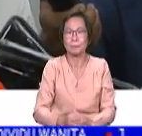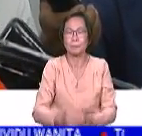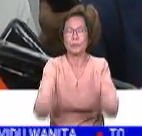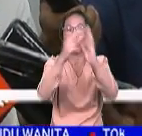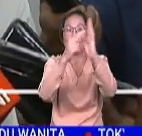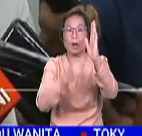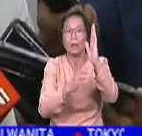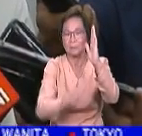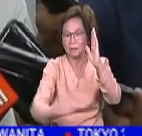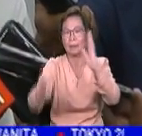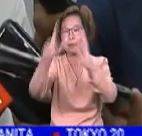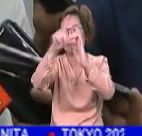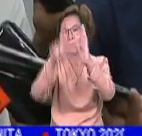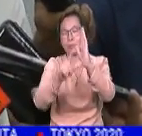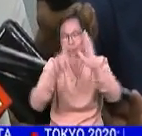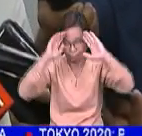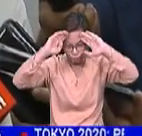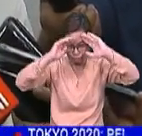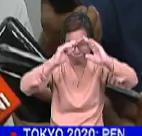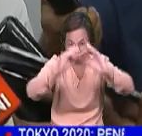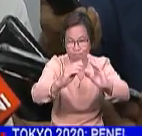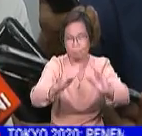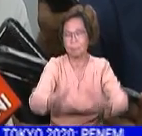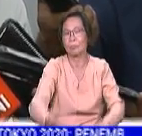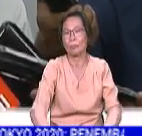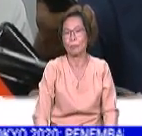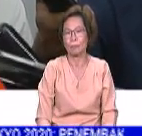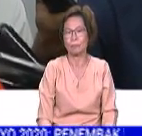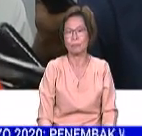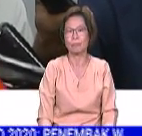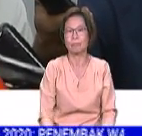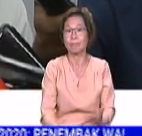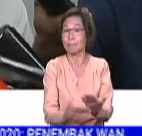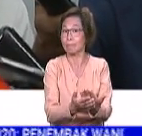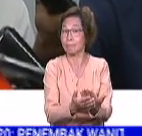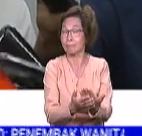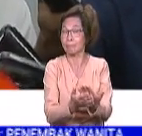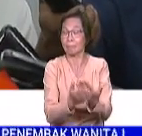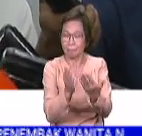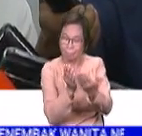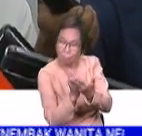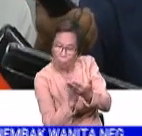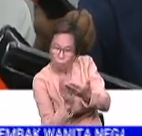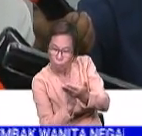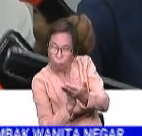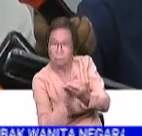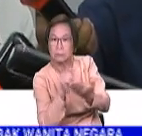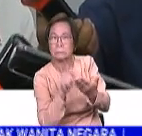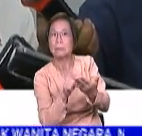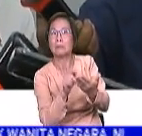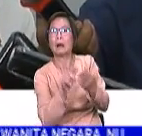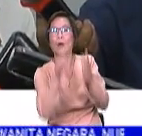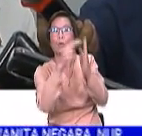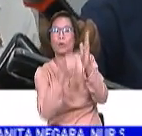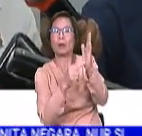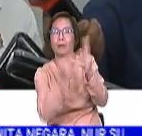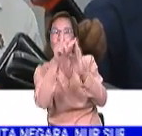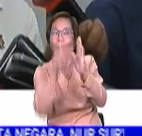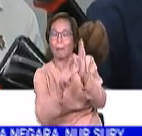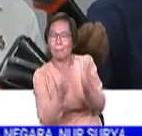pelembagaan menjadi seru jukkan dan menjadi pegawai yang penting